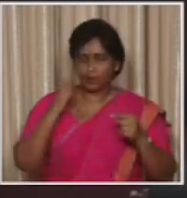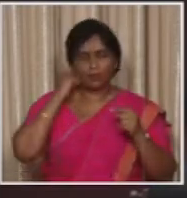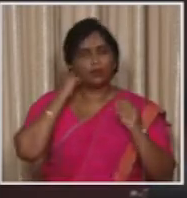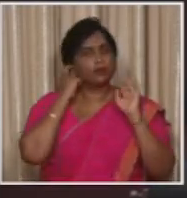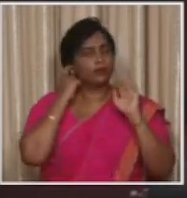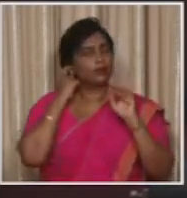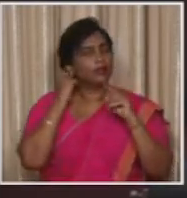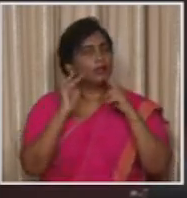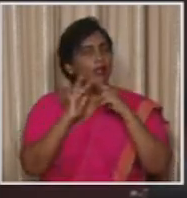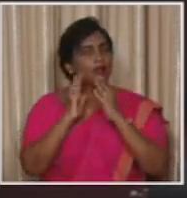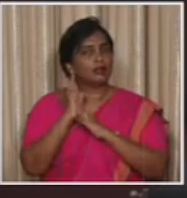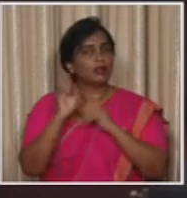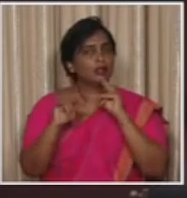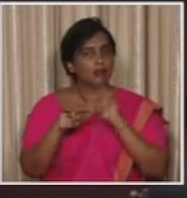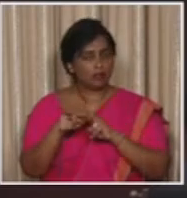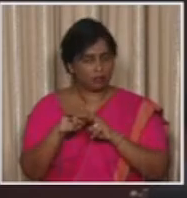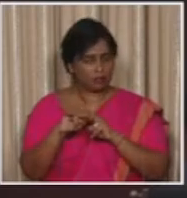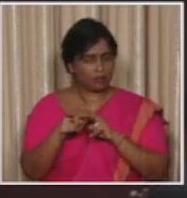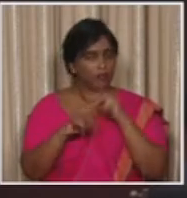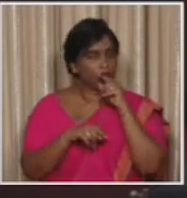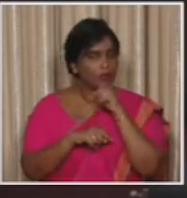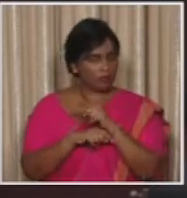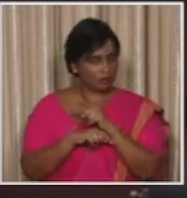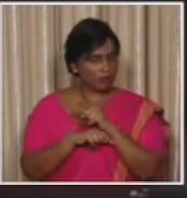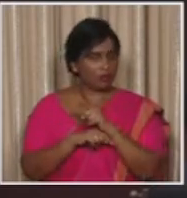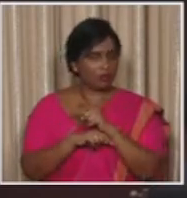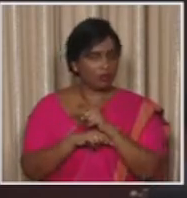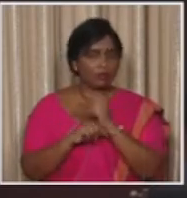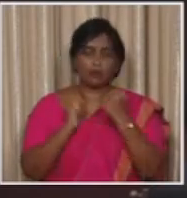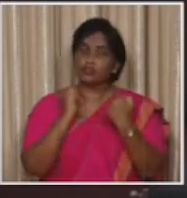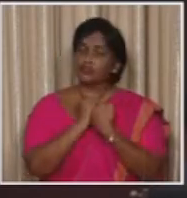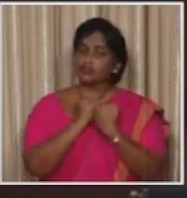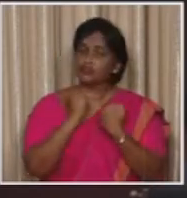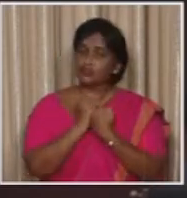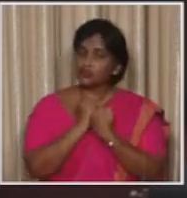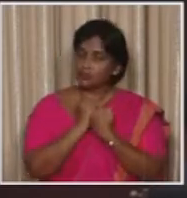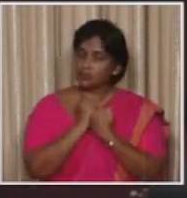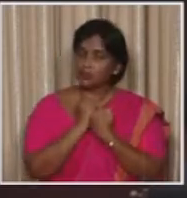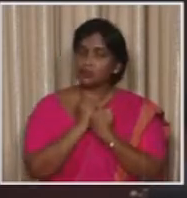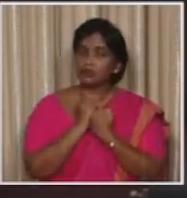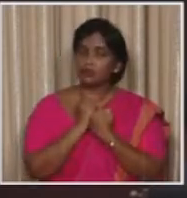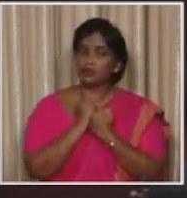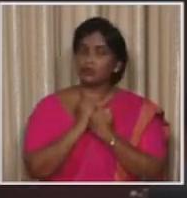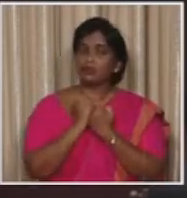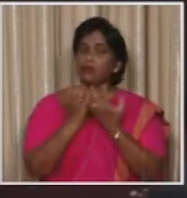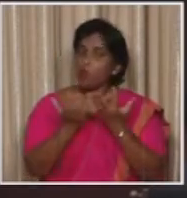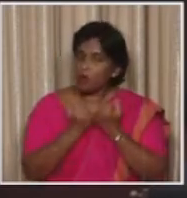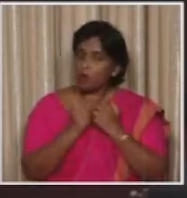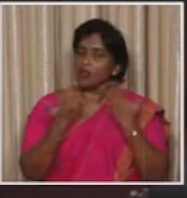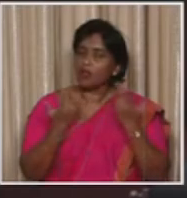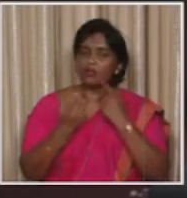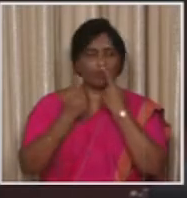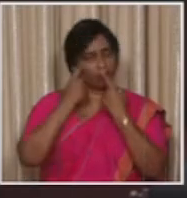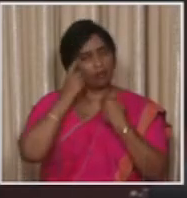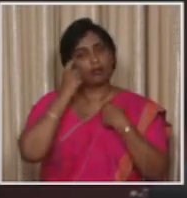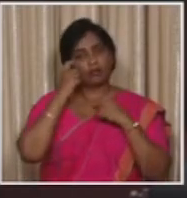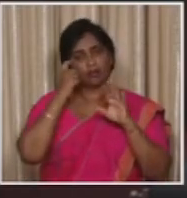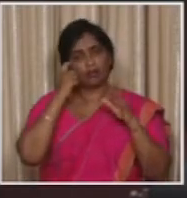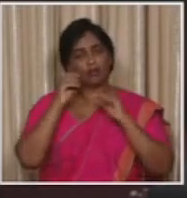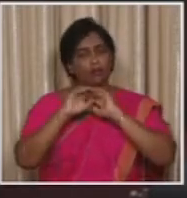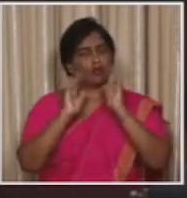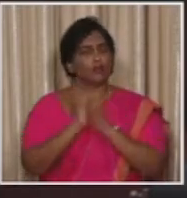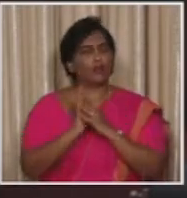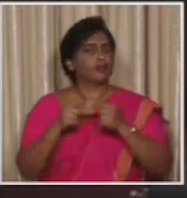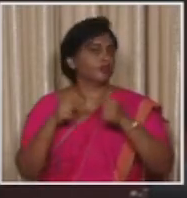ජාත්‍යන්තර මූල්‍ය අරමුදල ඒ සහයෝගය මෙතුමන්ලට අවශ්‍යද නැද්ද කියන එක විතරක් කියන්න. මොකද හැම එකටම විරුද්ධ